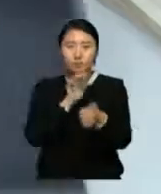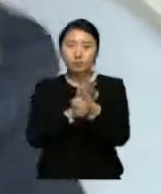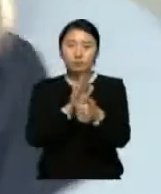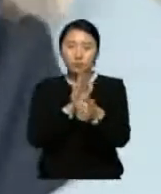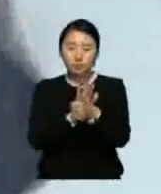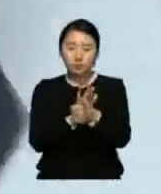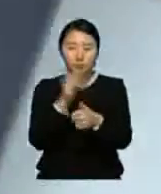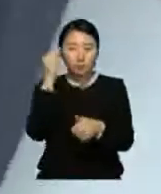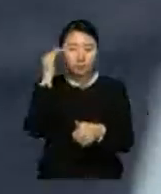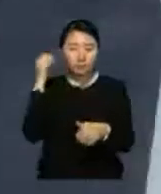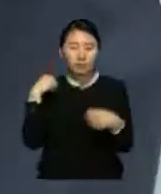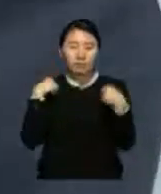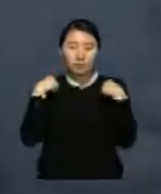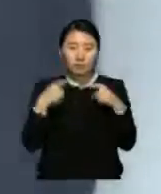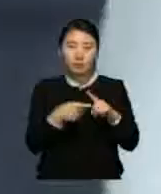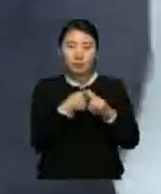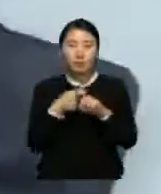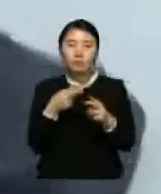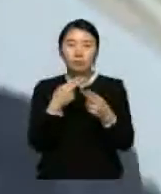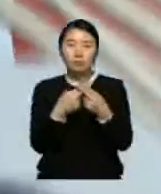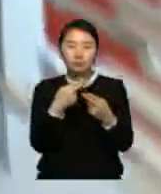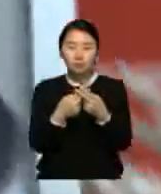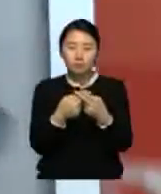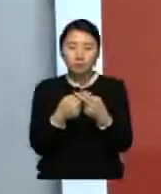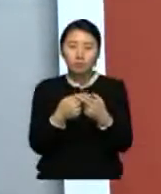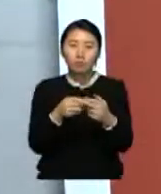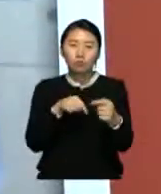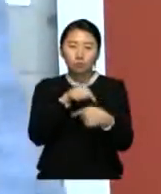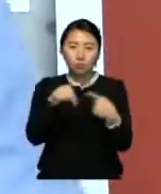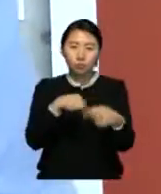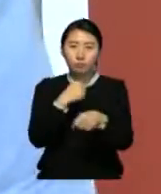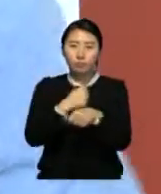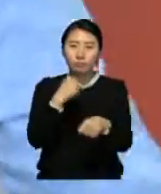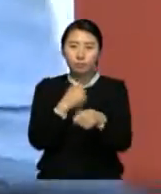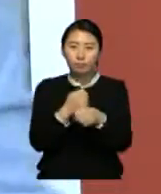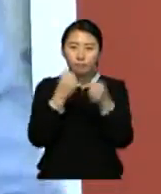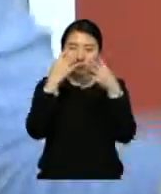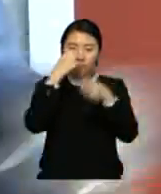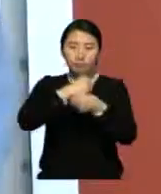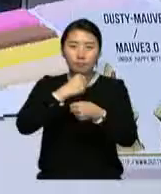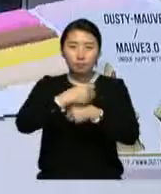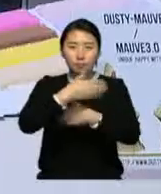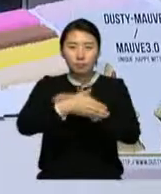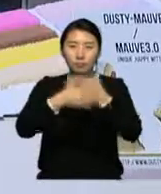지원하고 한국패션디자이너협회가 운영을 맡은 경기패션창작스튜디오.